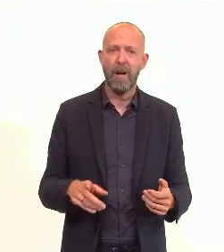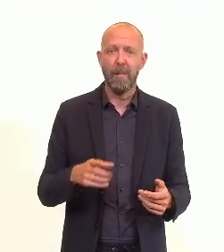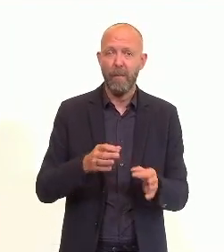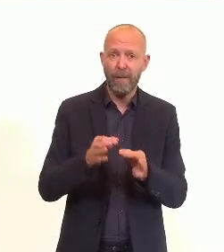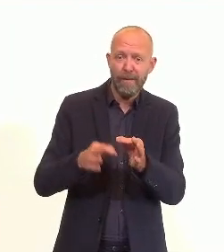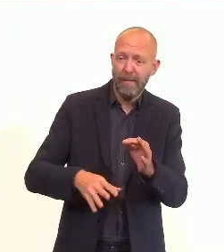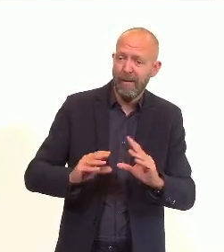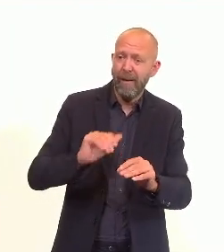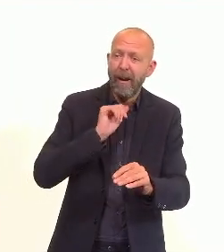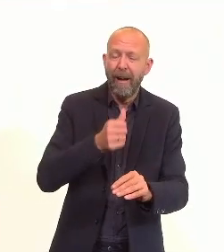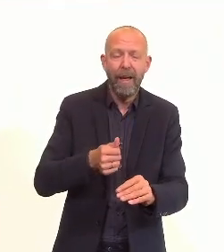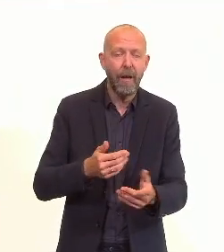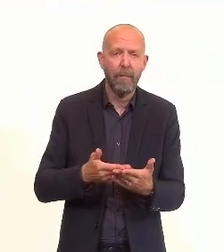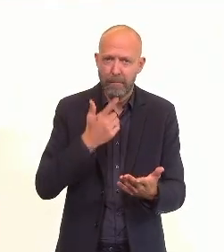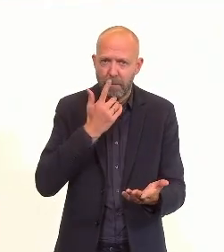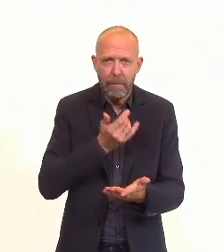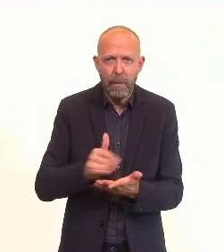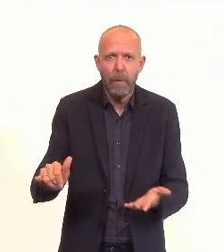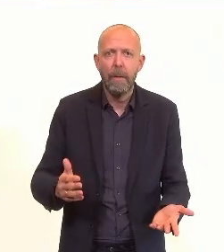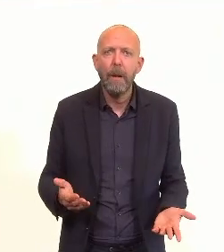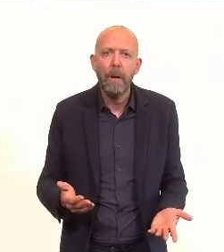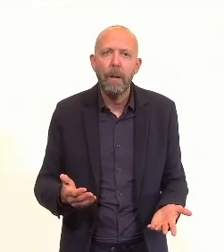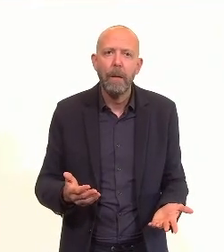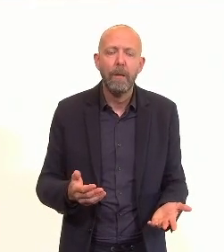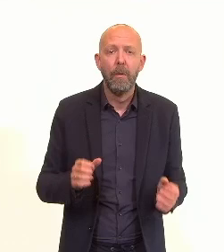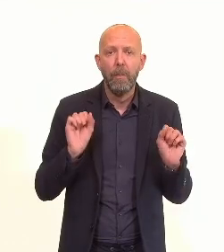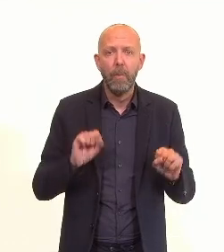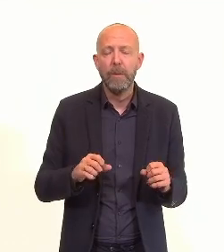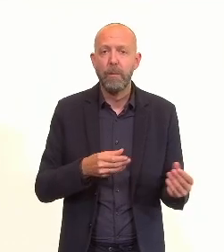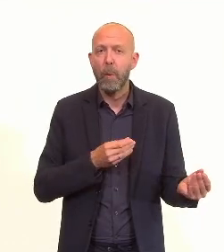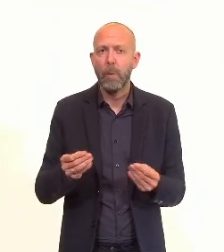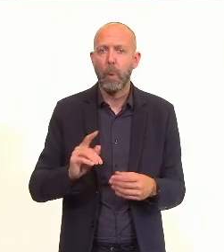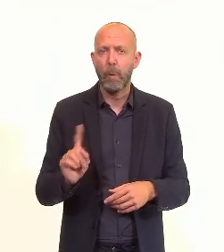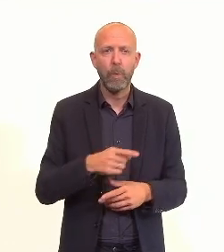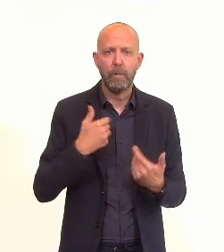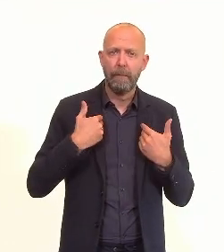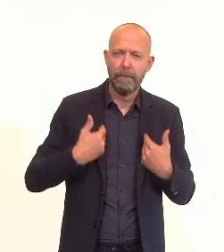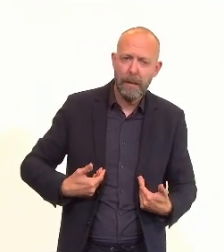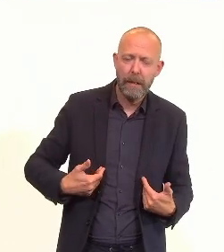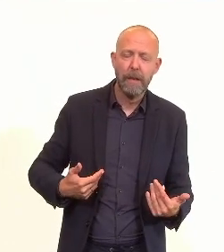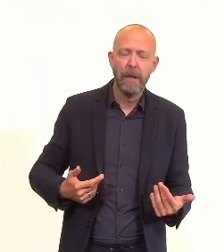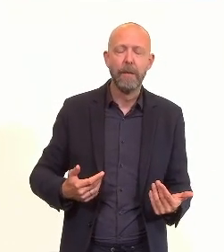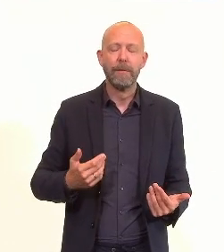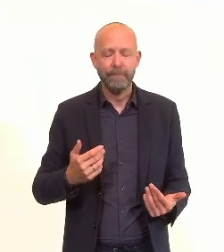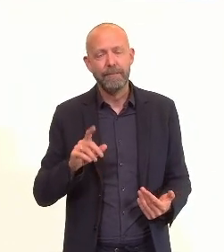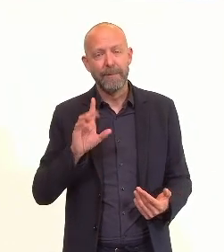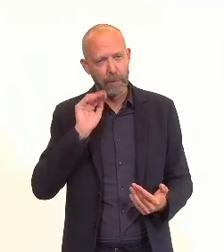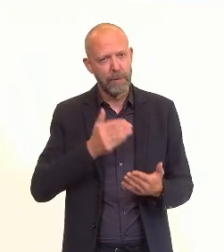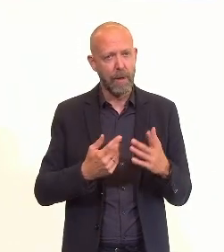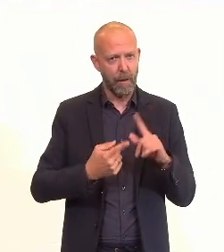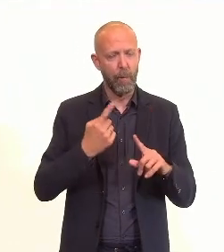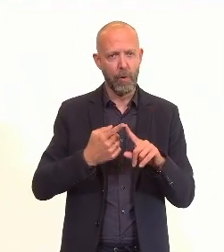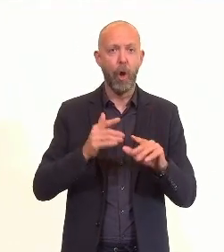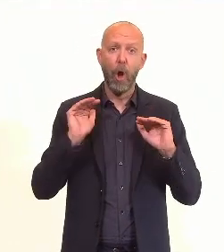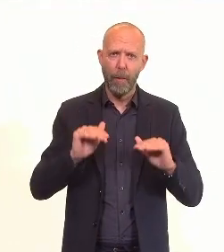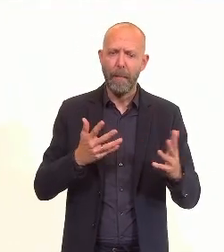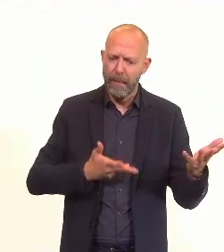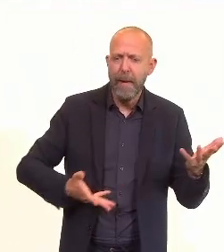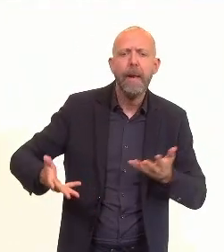rien, je pense que ça risque d'être fatigant pour tout le monde. Donc, ce qui est important, c'est que ça puisse faire